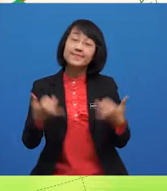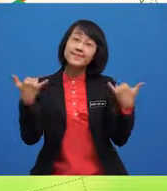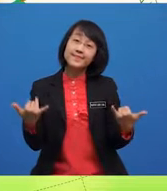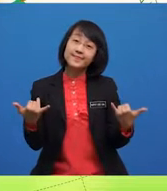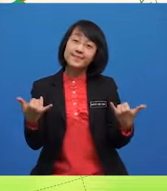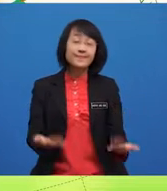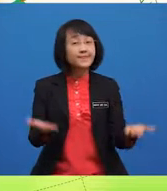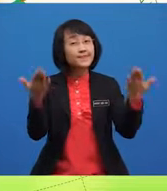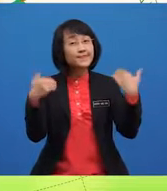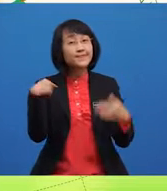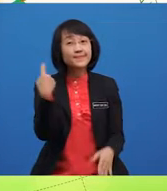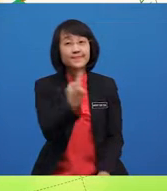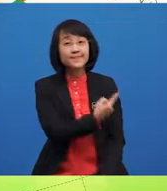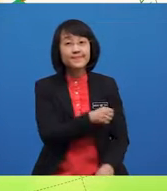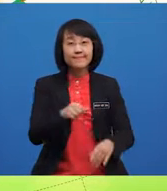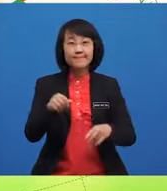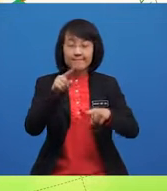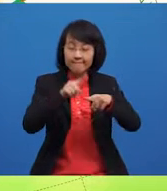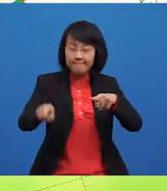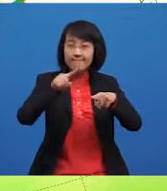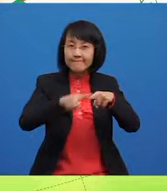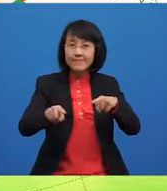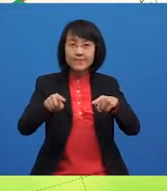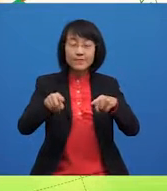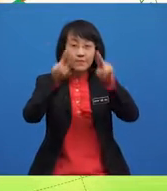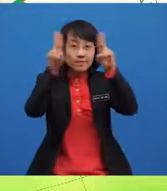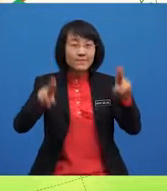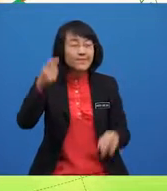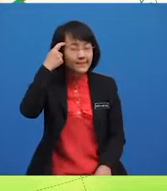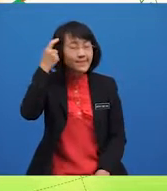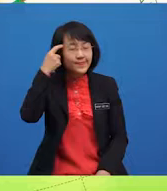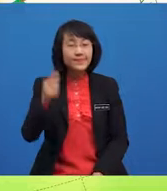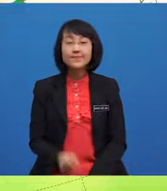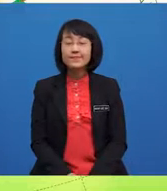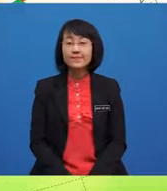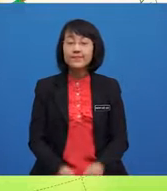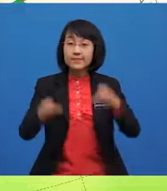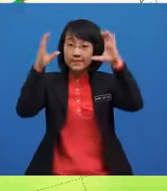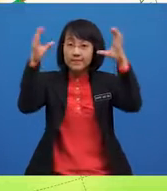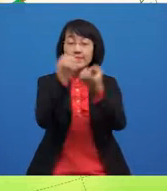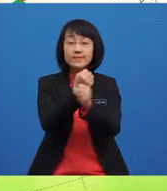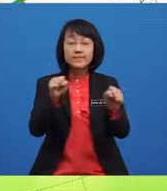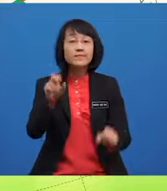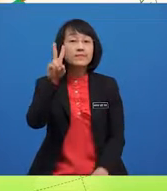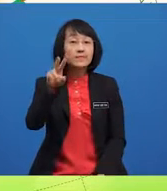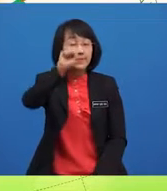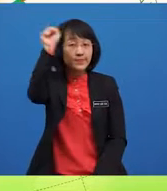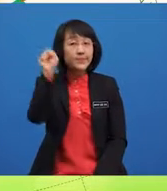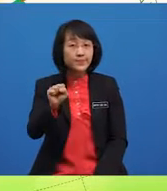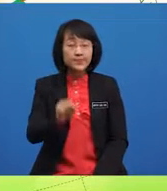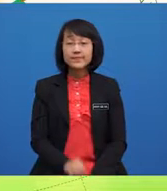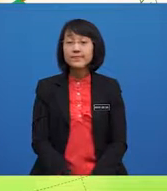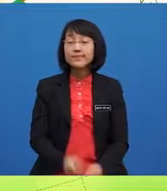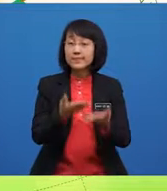Sekarang mari kita asah minda. Cikgu telah sediakan 2 soalan. Kamu